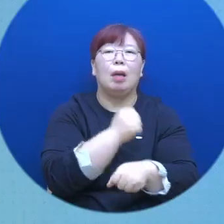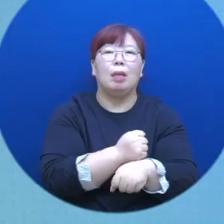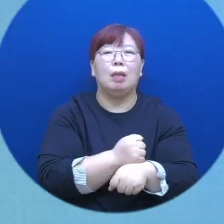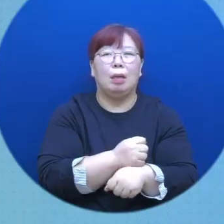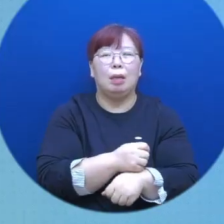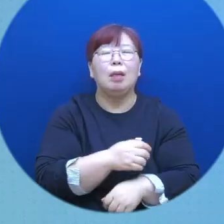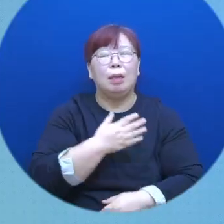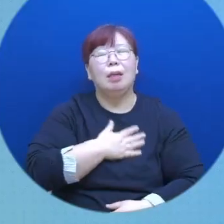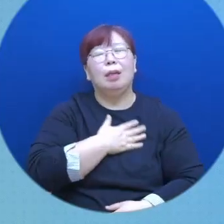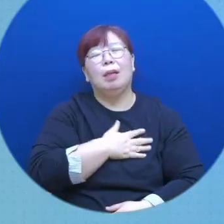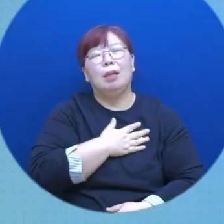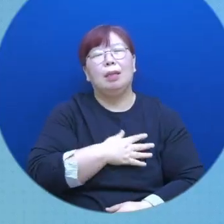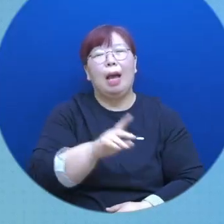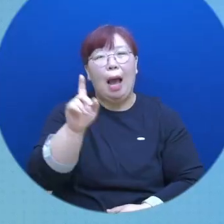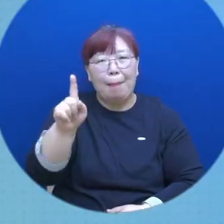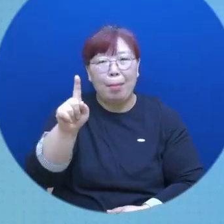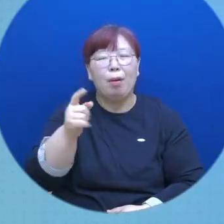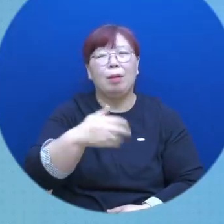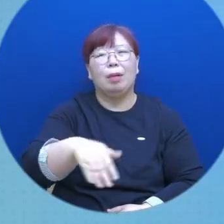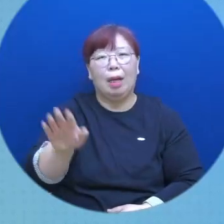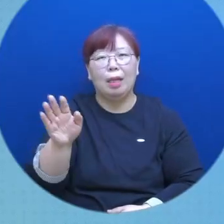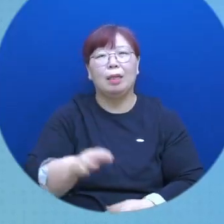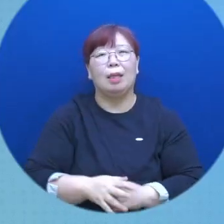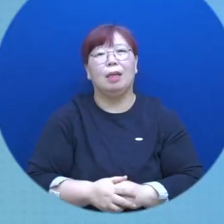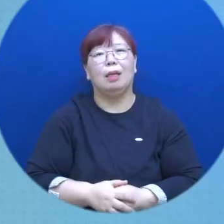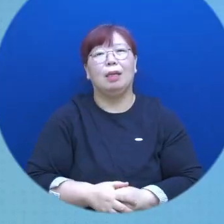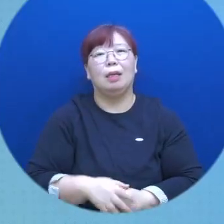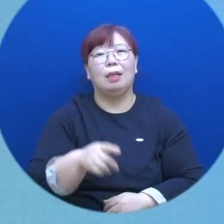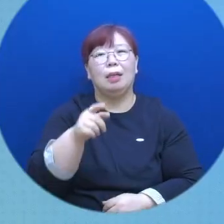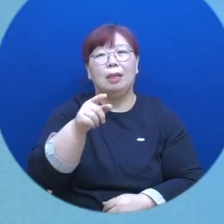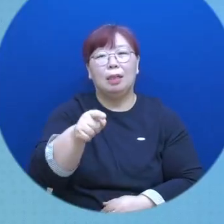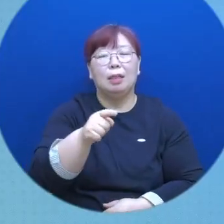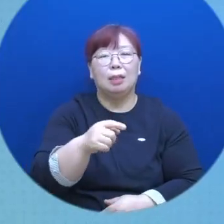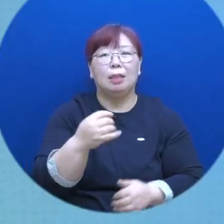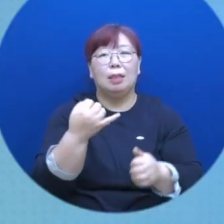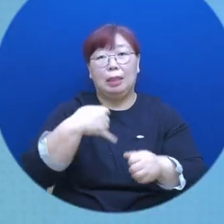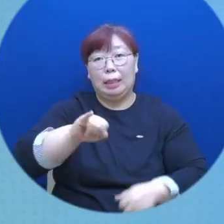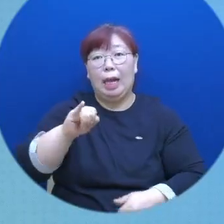가져마. 그리하여 그 사위 목사님이